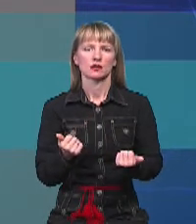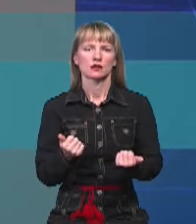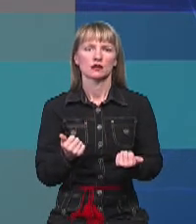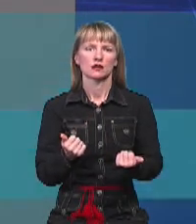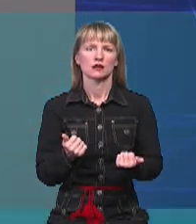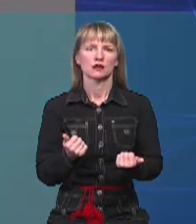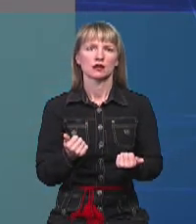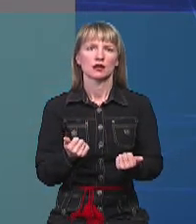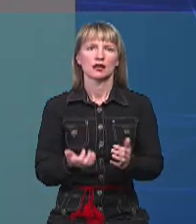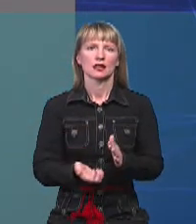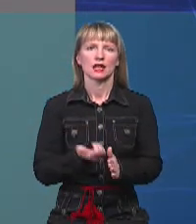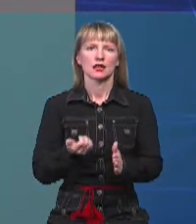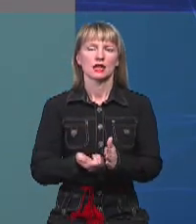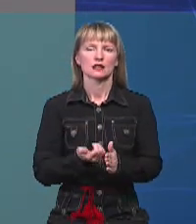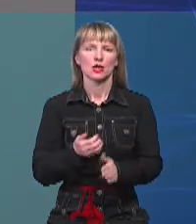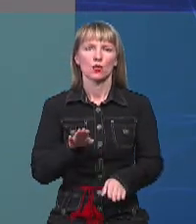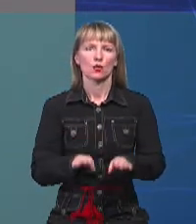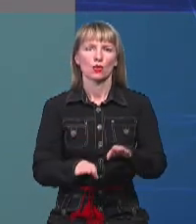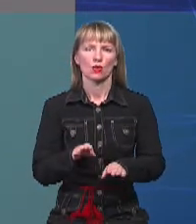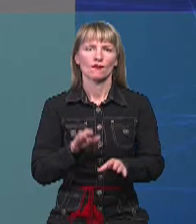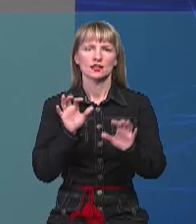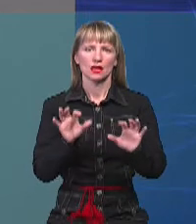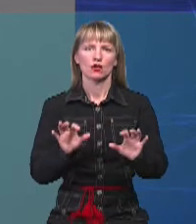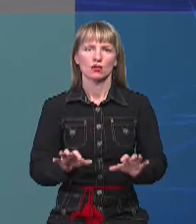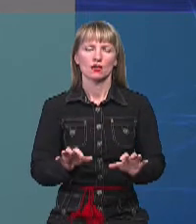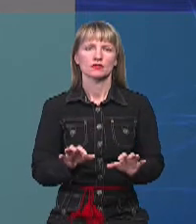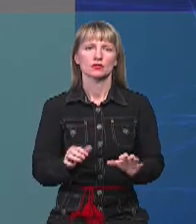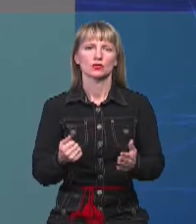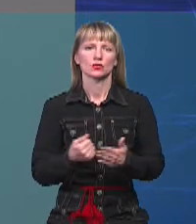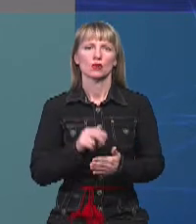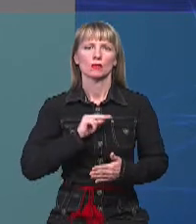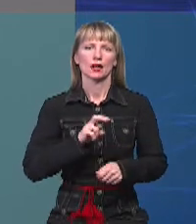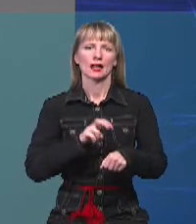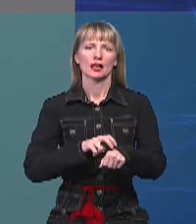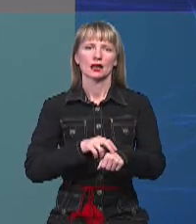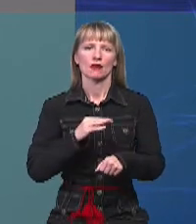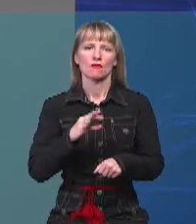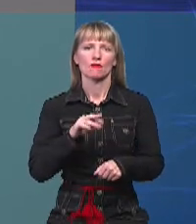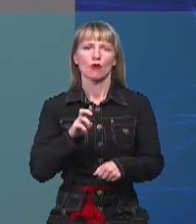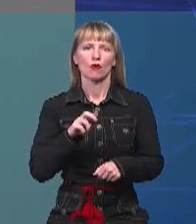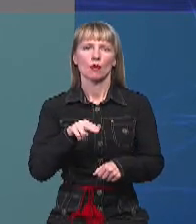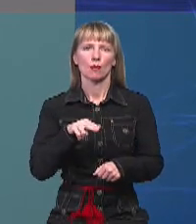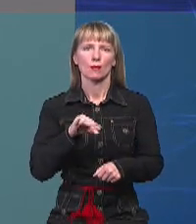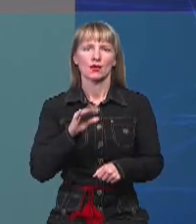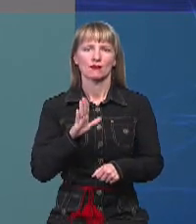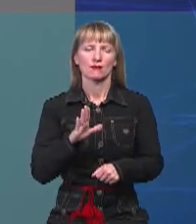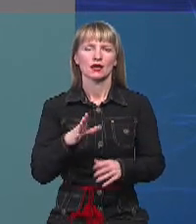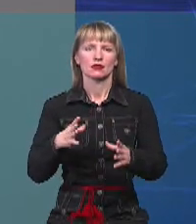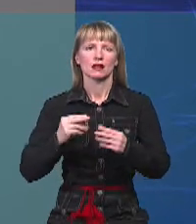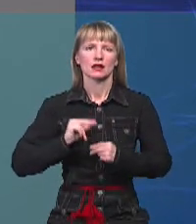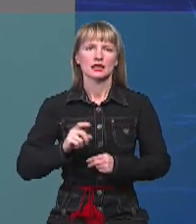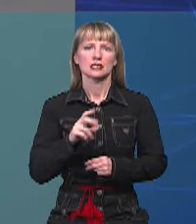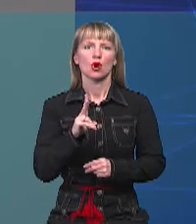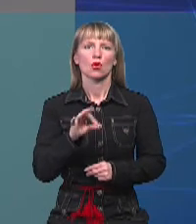правда, недостатньо урегульоване законодавство щодо роботи лікаря ФОПів, uh-huh. а також взаємодії з